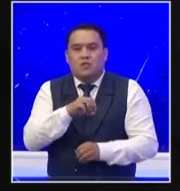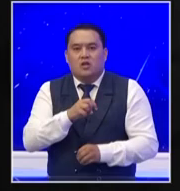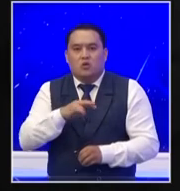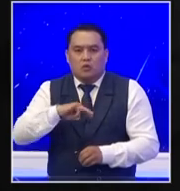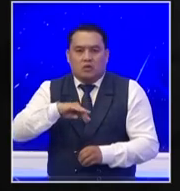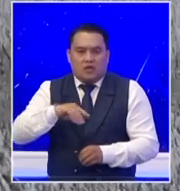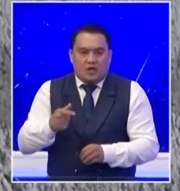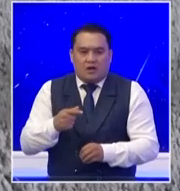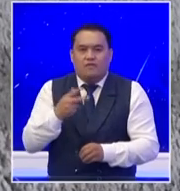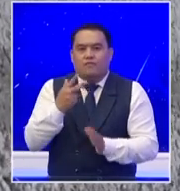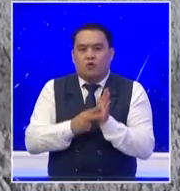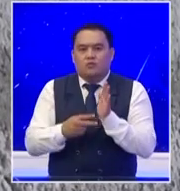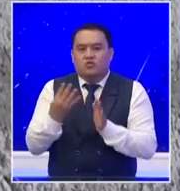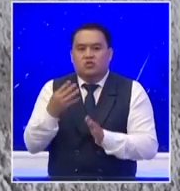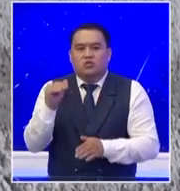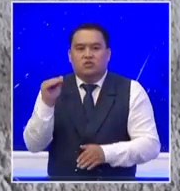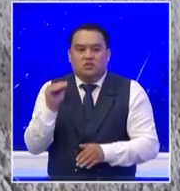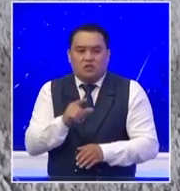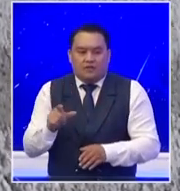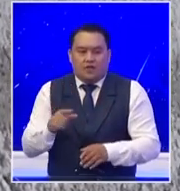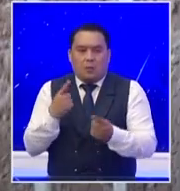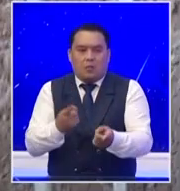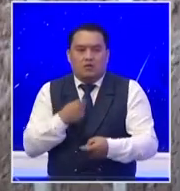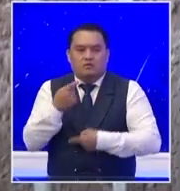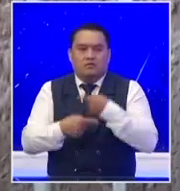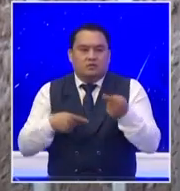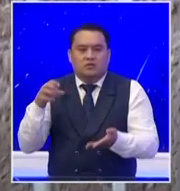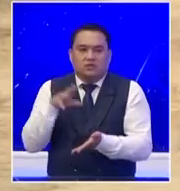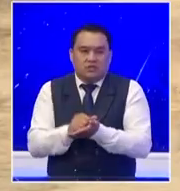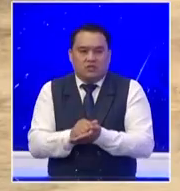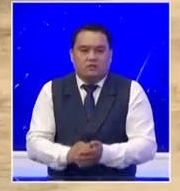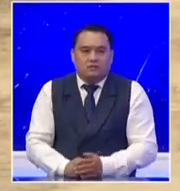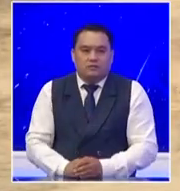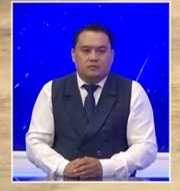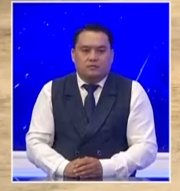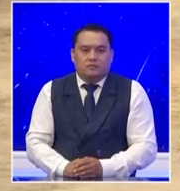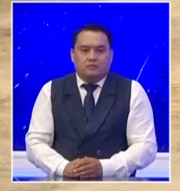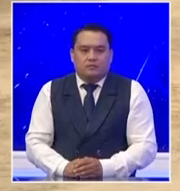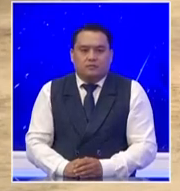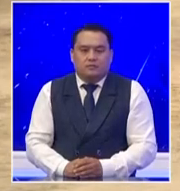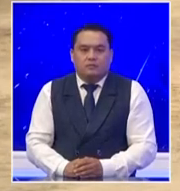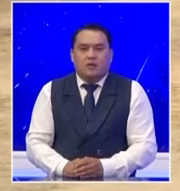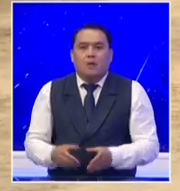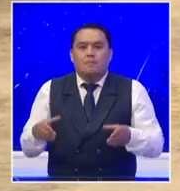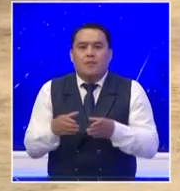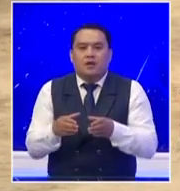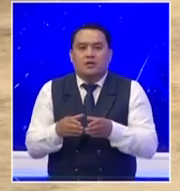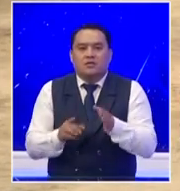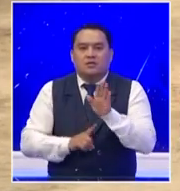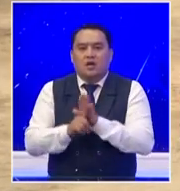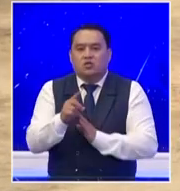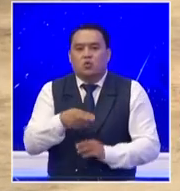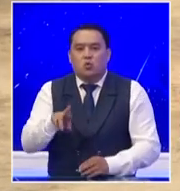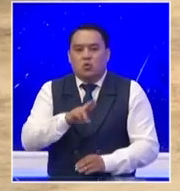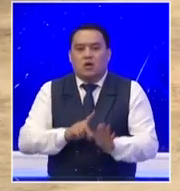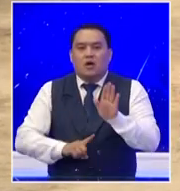работает 84 человека, 12 из которых включены через центры занятости. Значит, тут подрядчики уже с начала июня